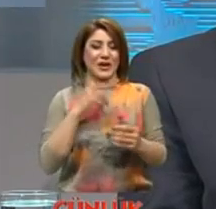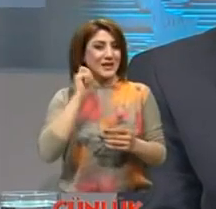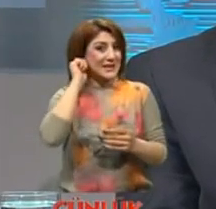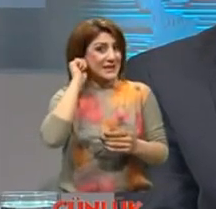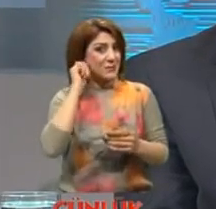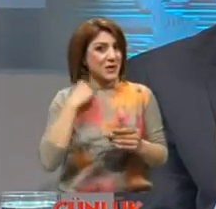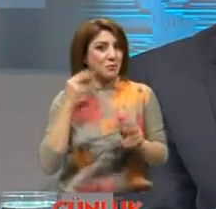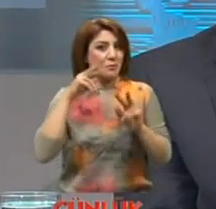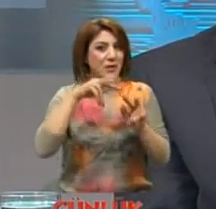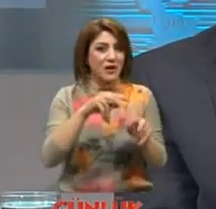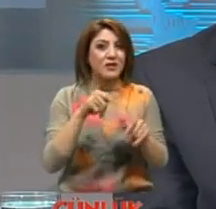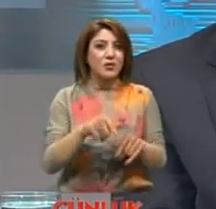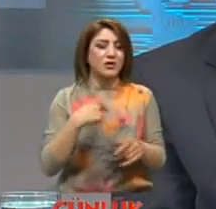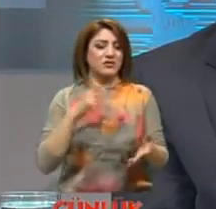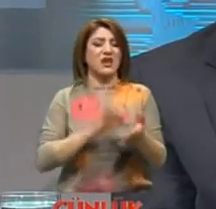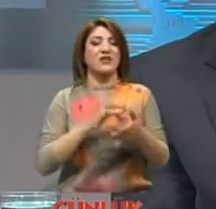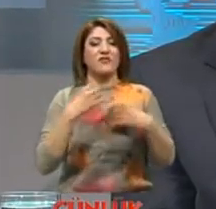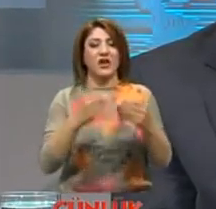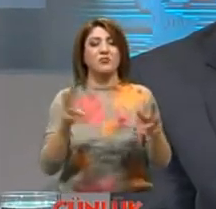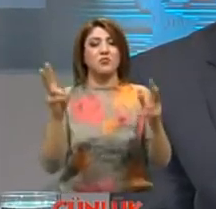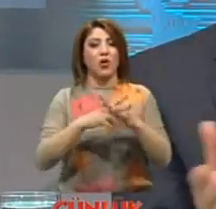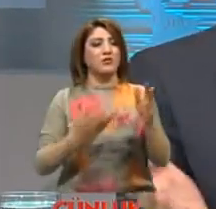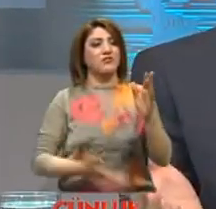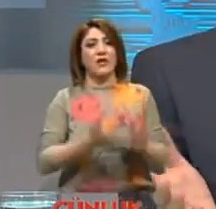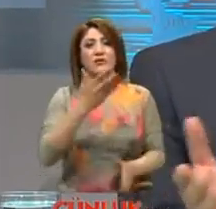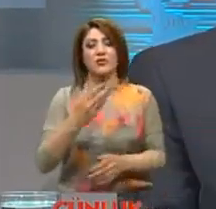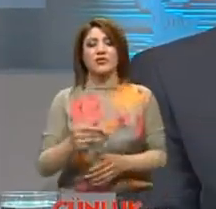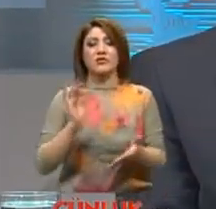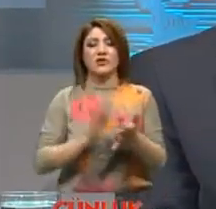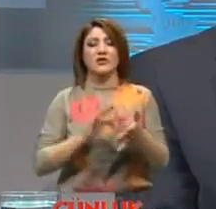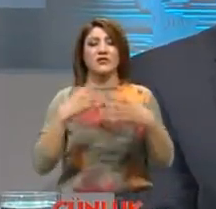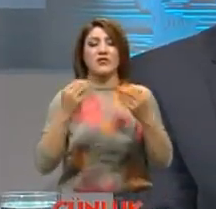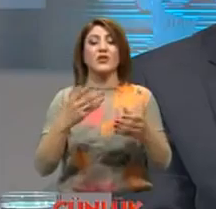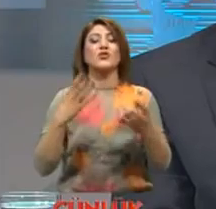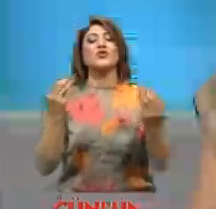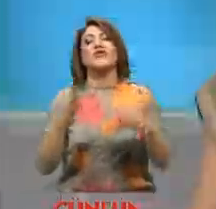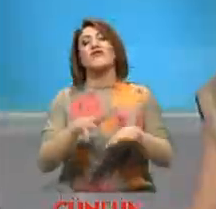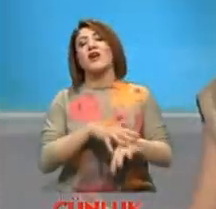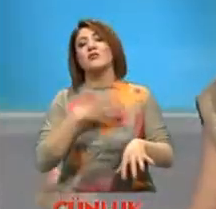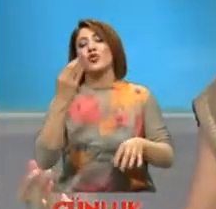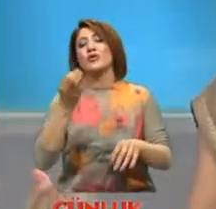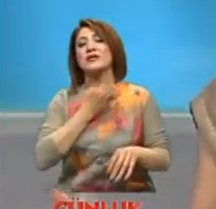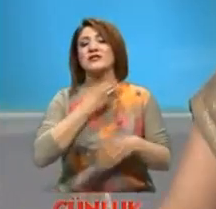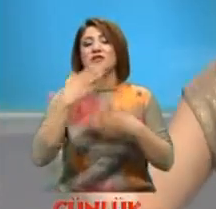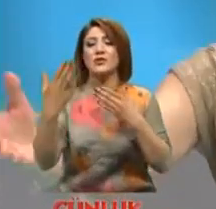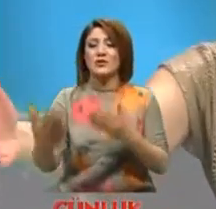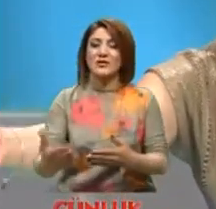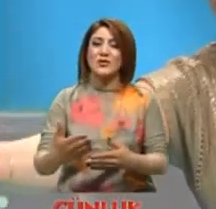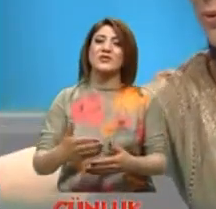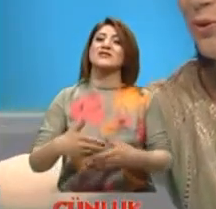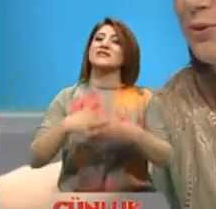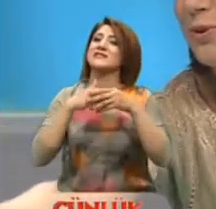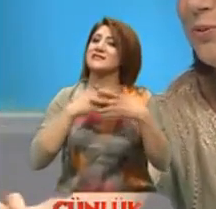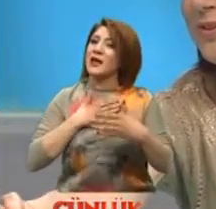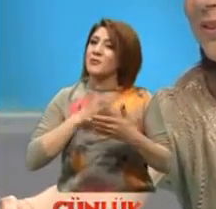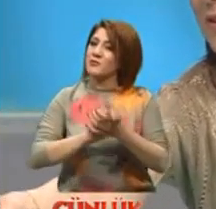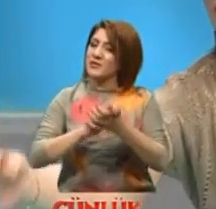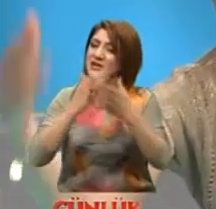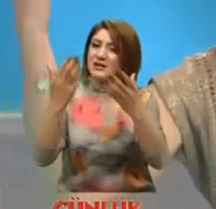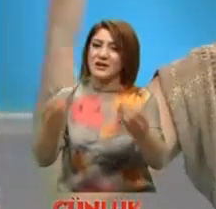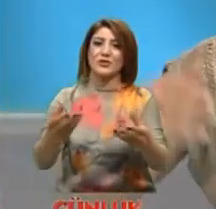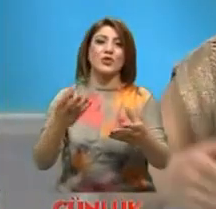yaklaşmazsanız tek boyutluyla ceza yazalım, polisi artıralım. Mümkün değil. Sayın Valim çok teşekkür ediyorum. Ben çok teşekkür ediyorum. Çok uzun soluklu